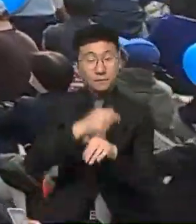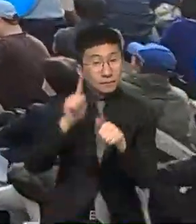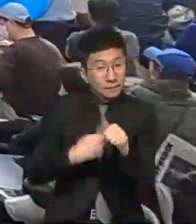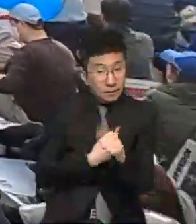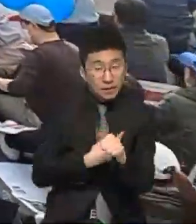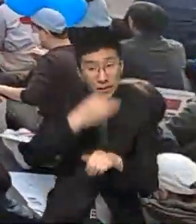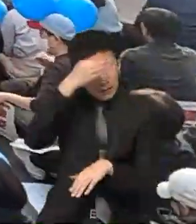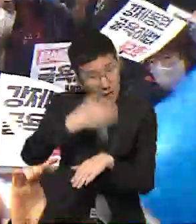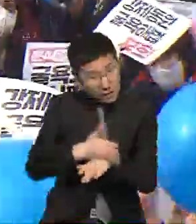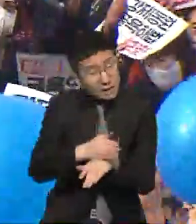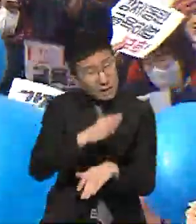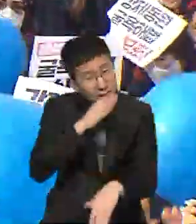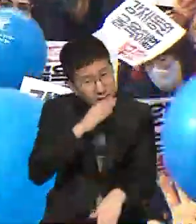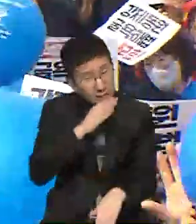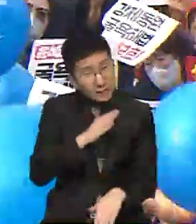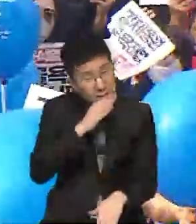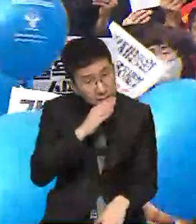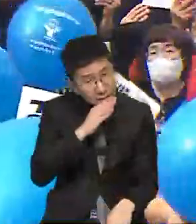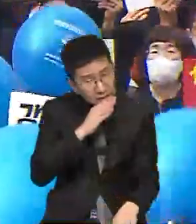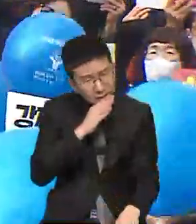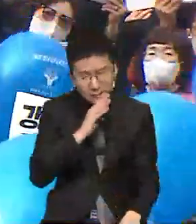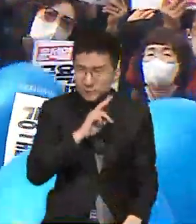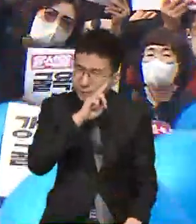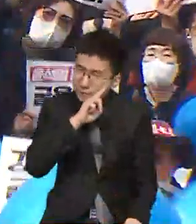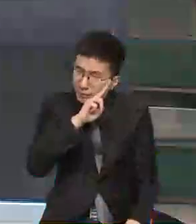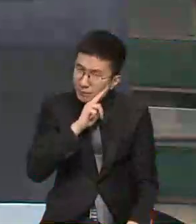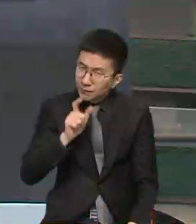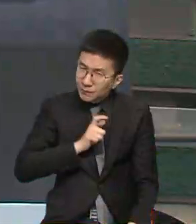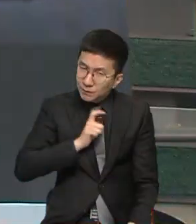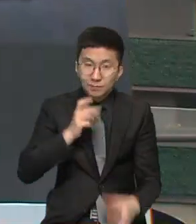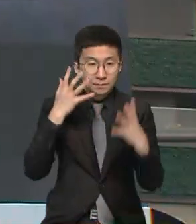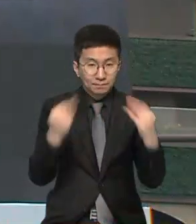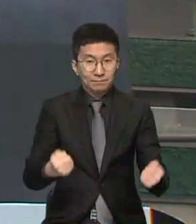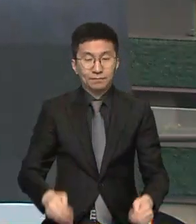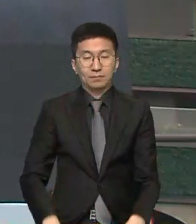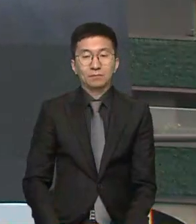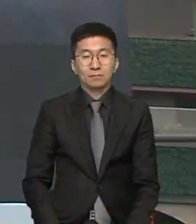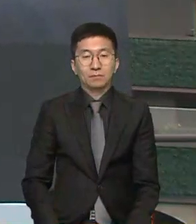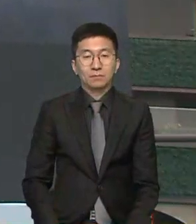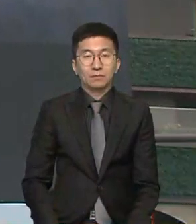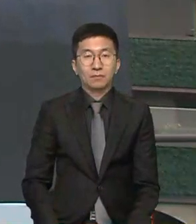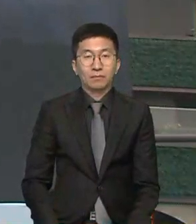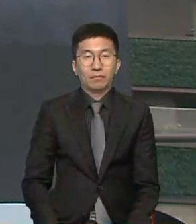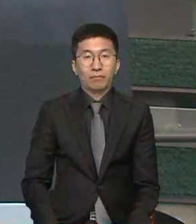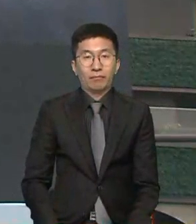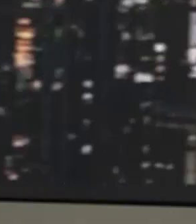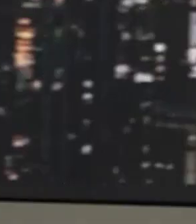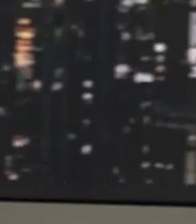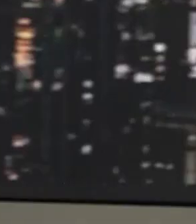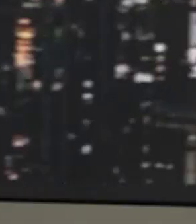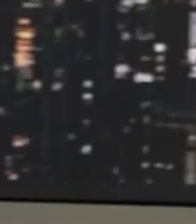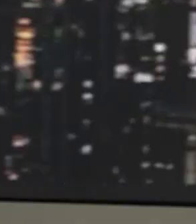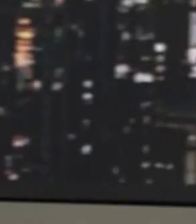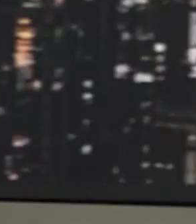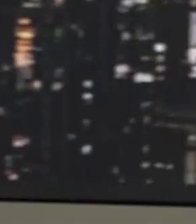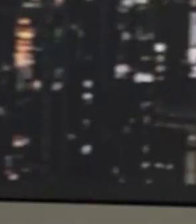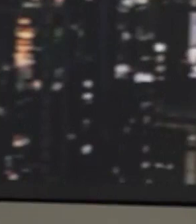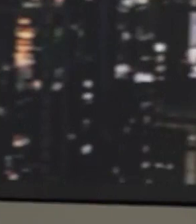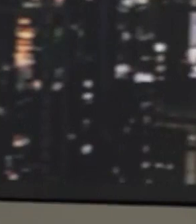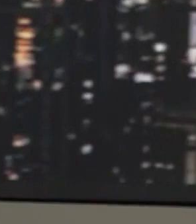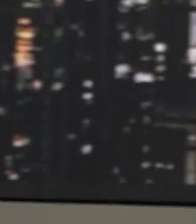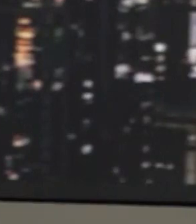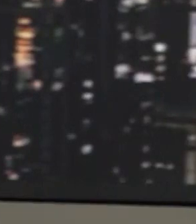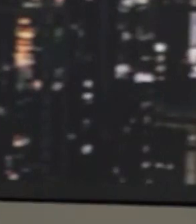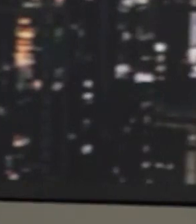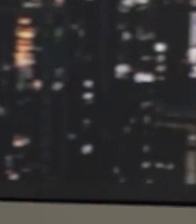진정성 문제가 늘 제기됐던 게 한일 관계의 역사였습니다. SBS 이경원입니다. 네, 안녕하십니까. 김현우입니다.